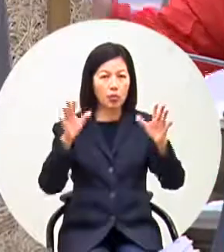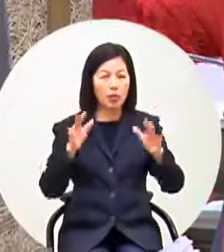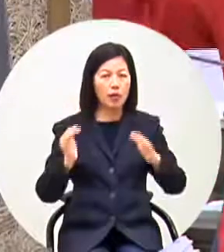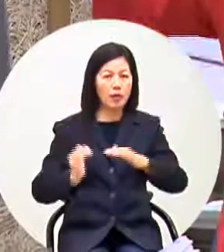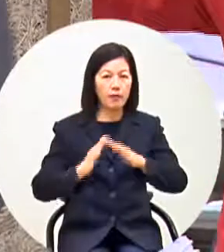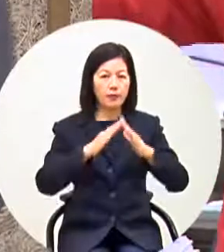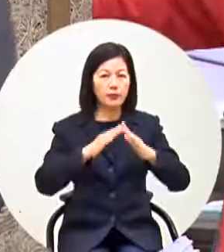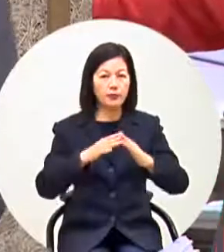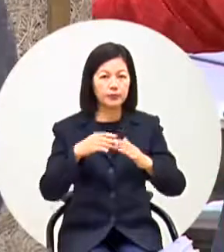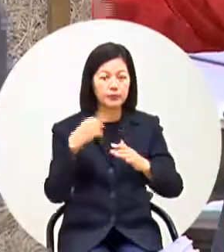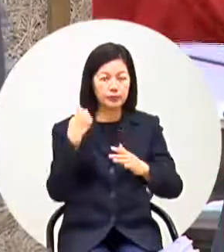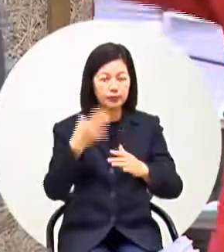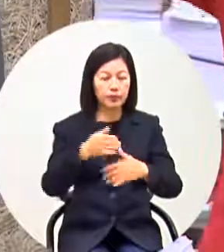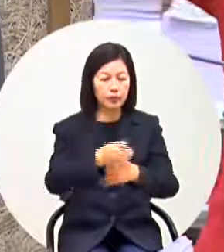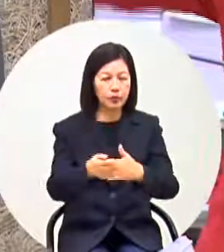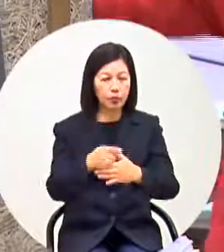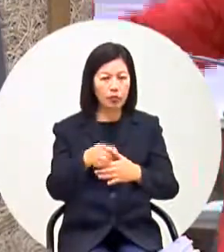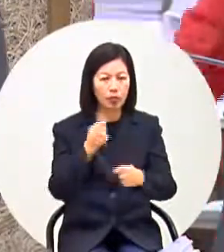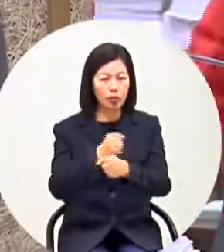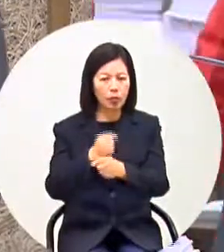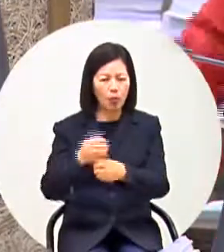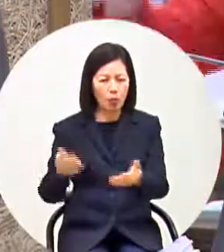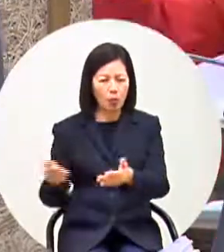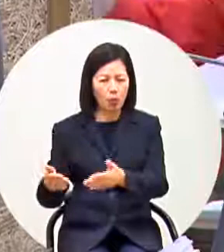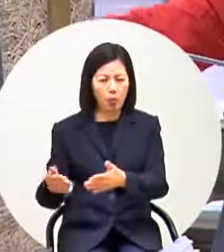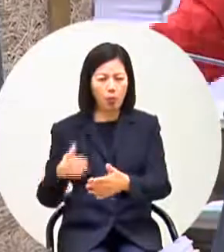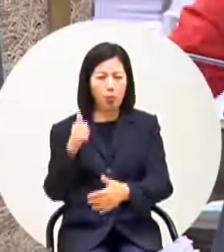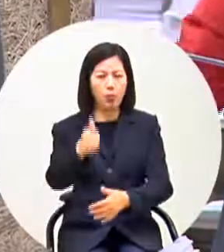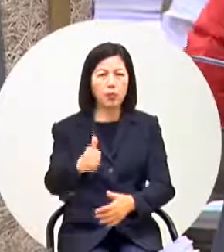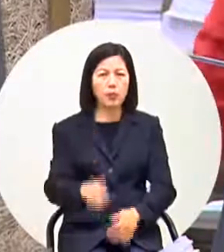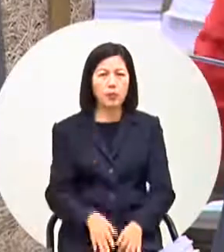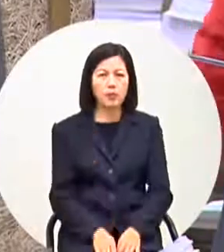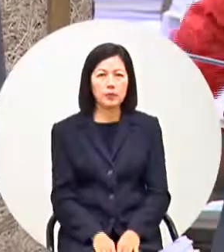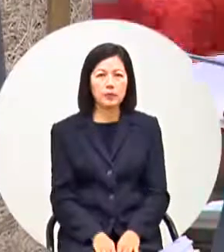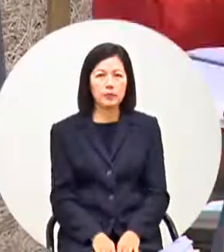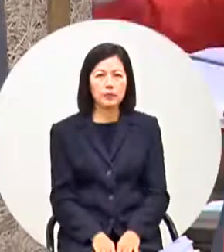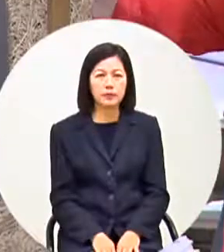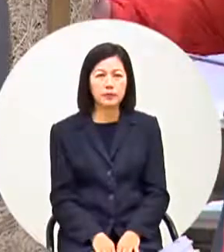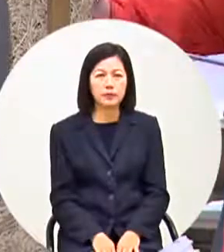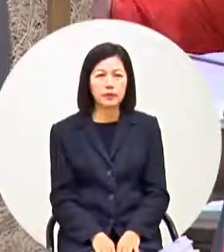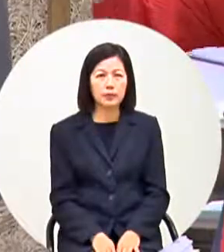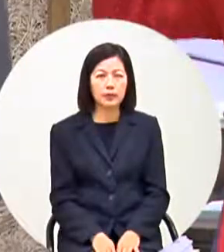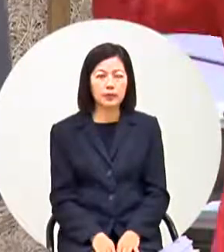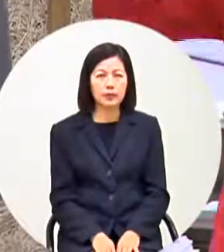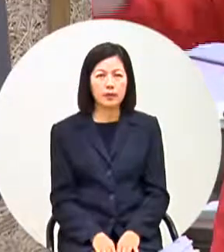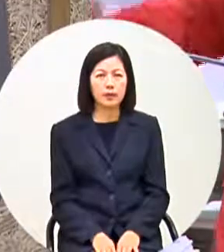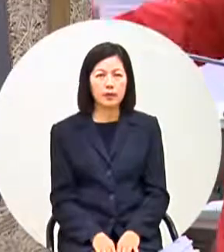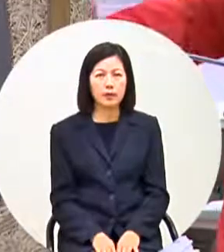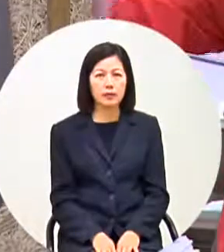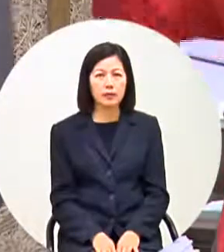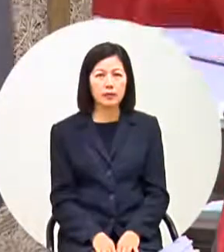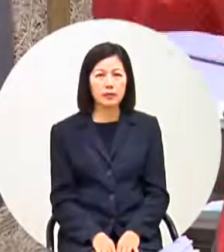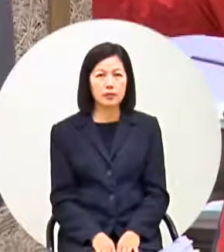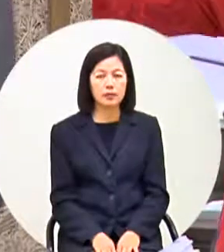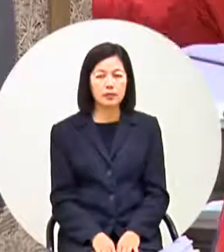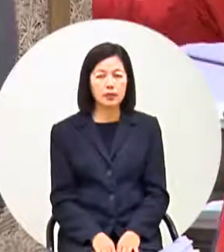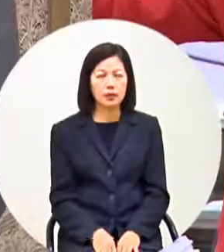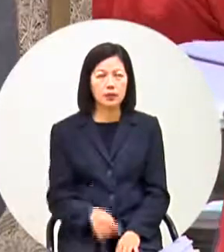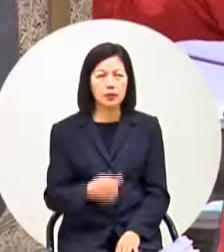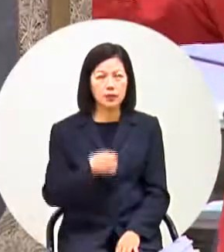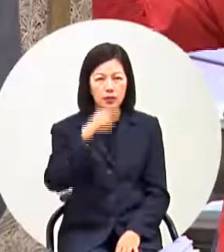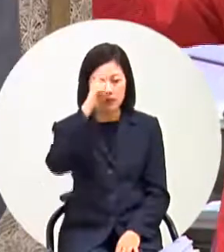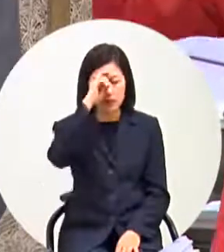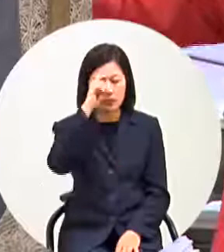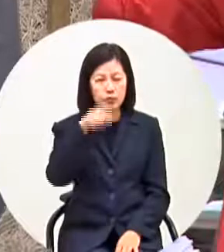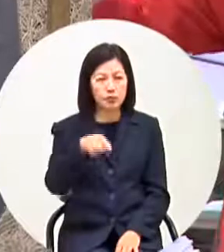台中的光复新村啊， 是不是 还是台中的彩虹眷村，都做得非常好。所以我底下希望讲，尹局长针对我们黄埔新